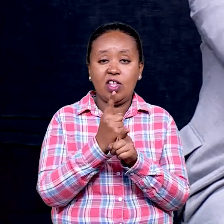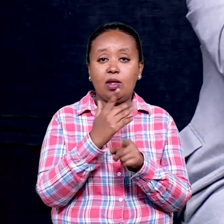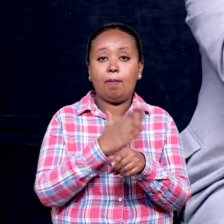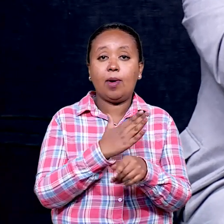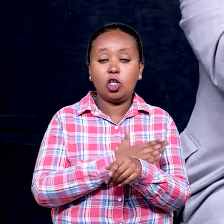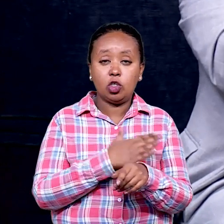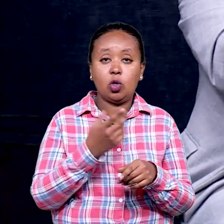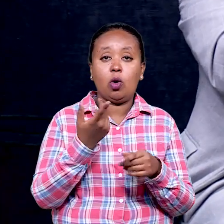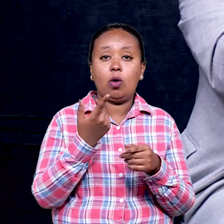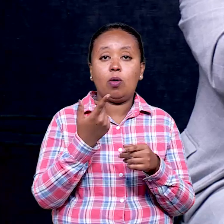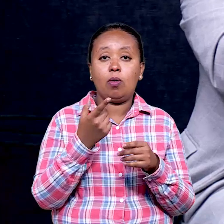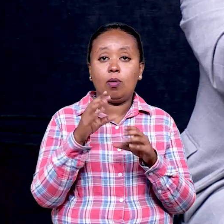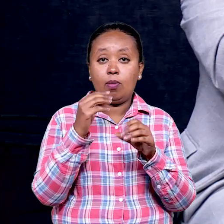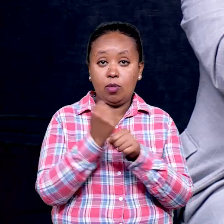ማሻሻያ